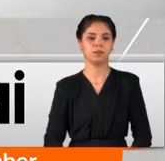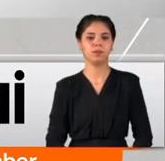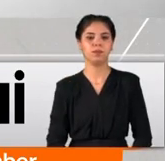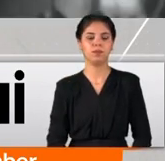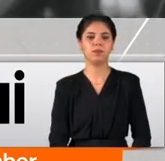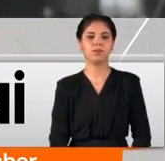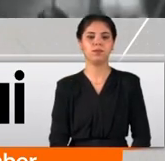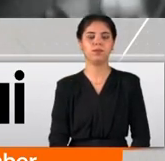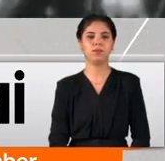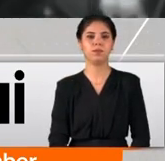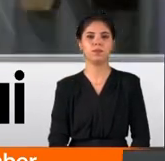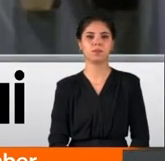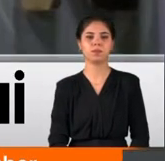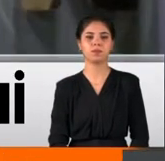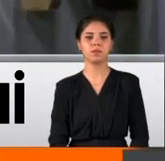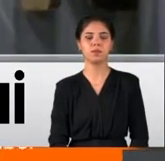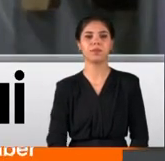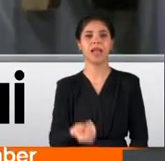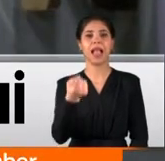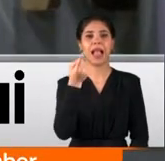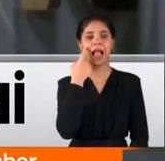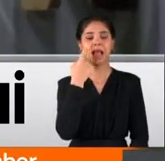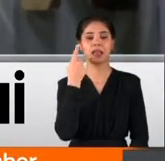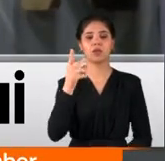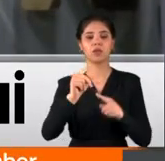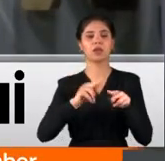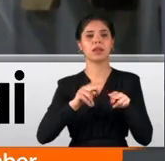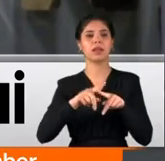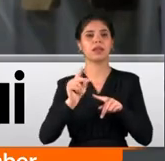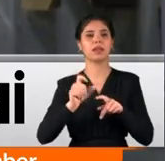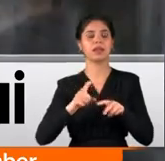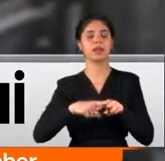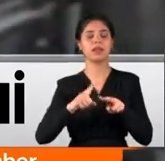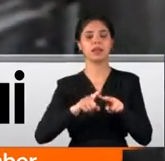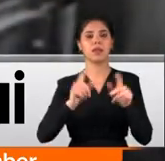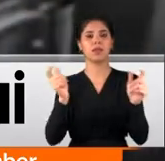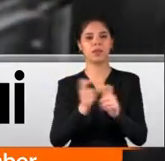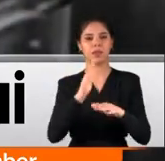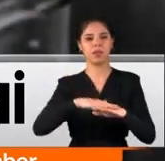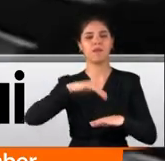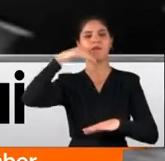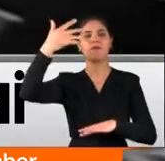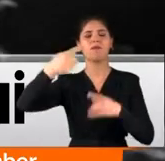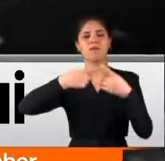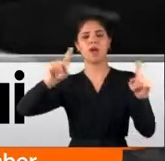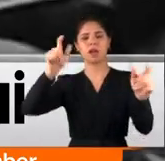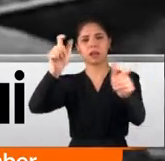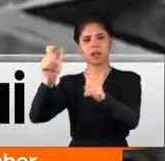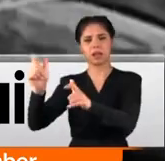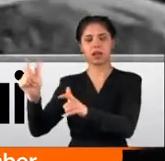Sonuna kadar da en iyi şekilde yapacağım. Atatürk'ün İktisat Kongresi topladığı yerde farklı farklı kurumların